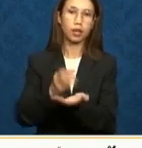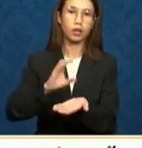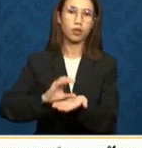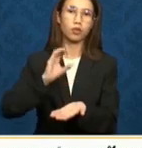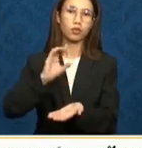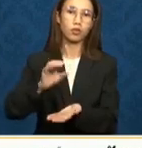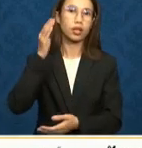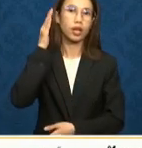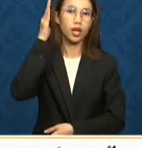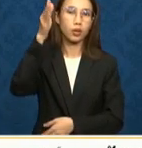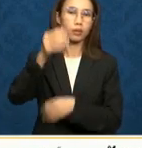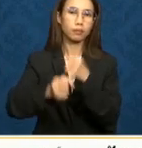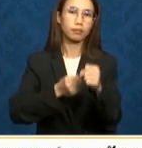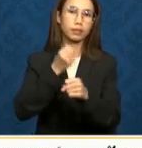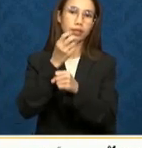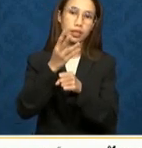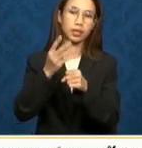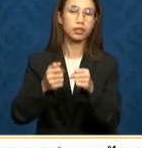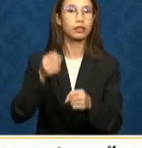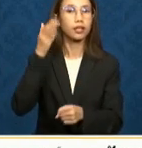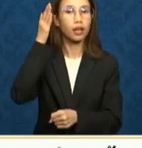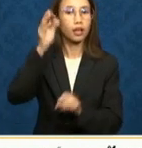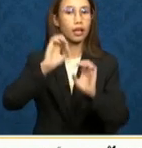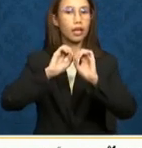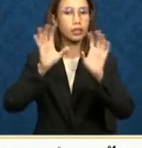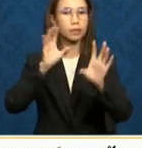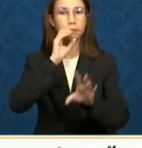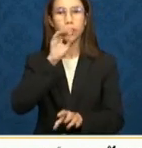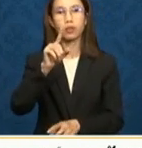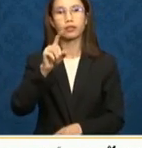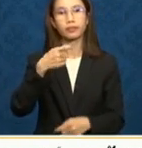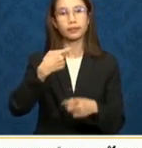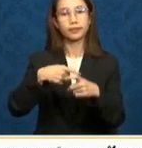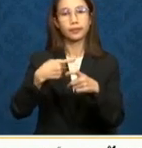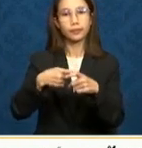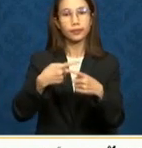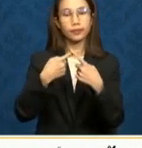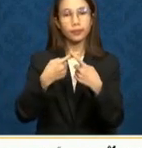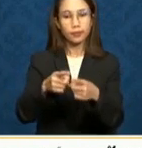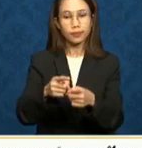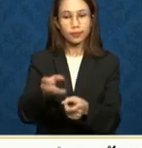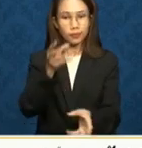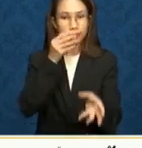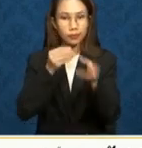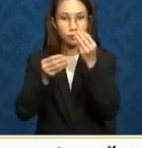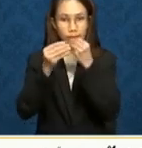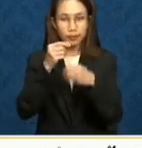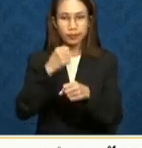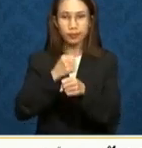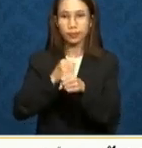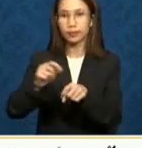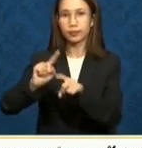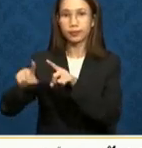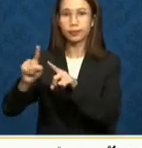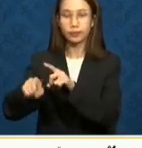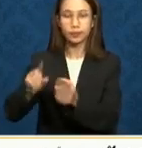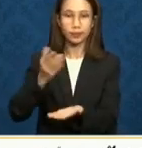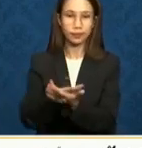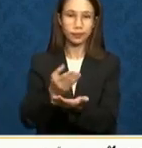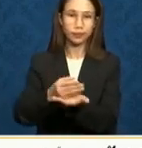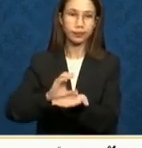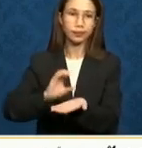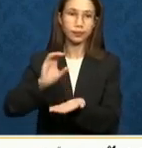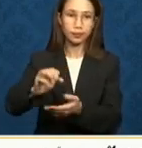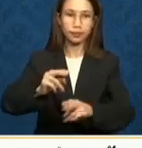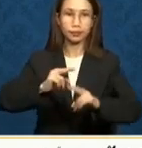ในอนาคตใน4ปีได้อย่างชัดเจนดังนั้นจึงต้องเป็นเบสเคสแต่เมื่อการศึกษามีคอมมิตเมนต์จากภาคการลงทุนของเอกช